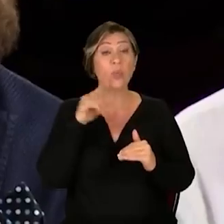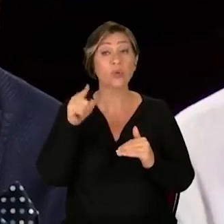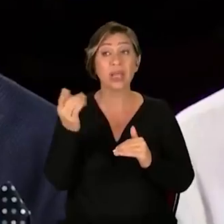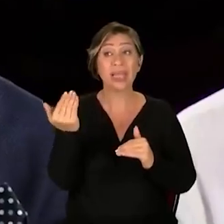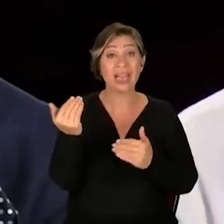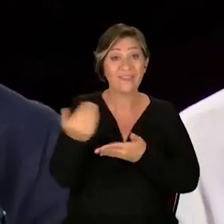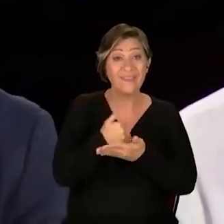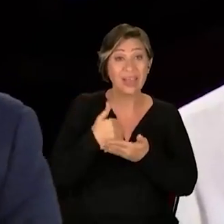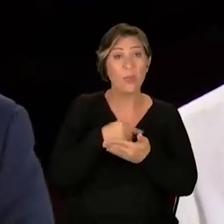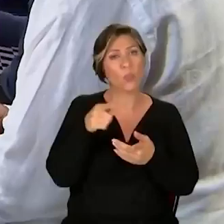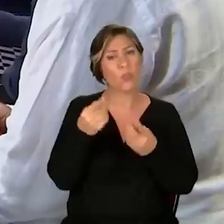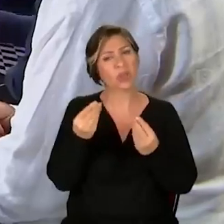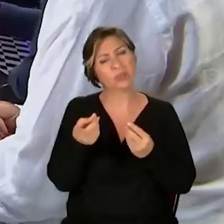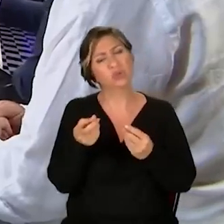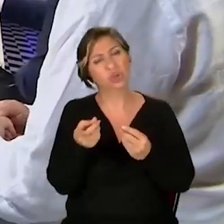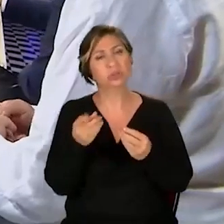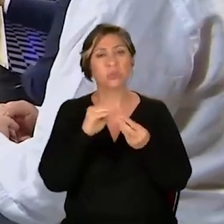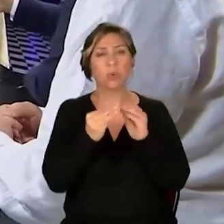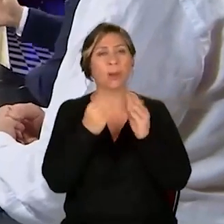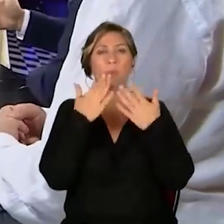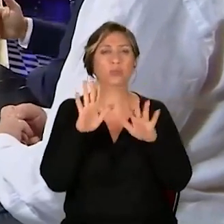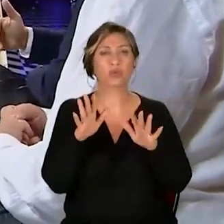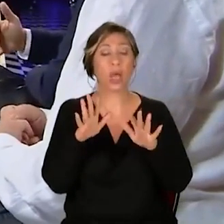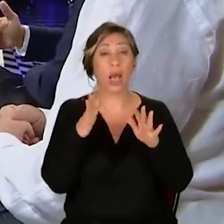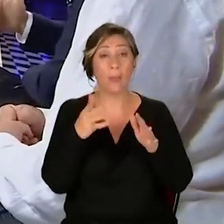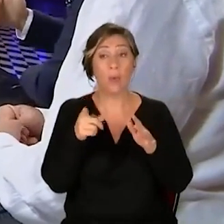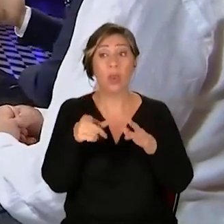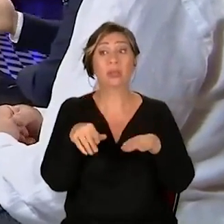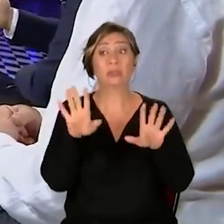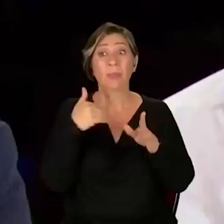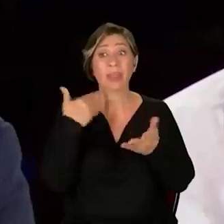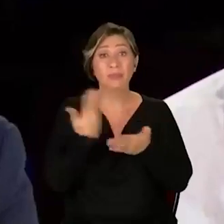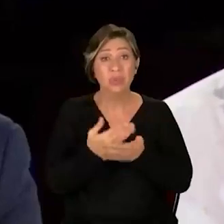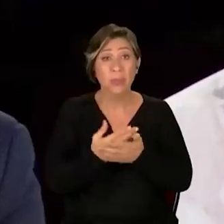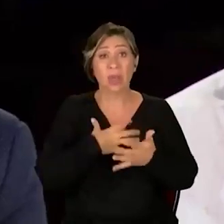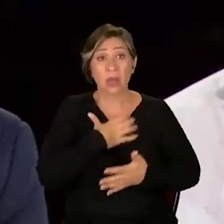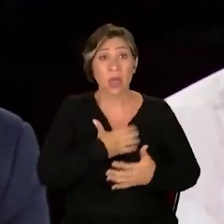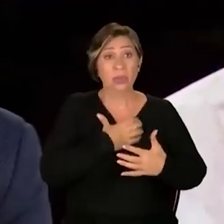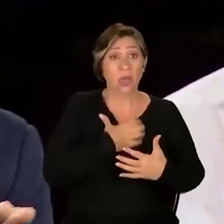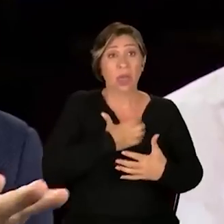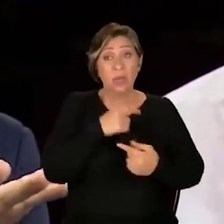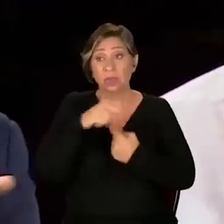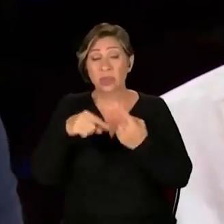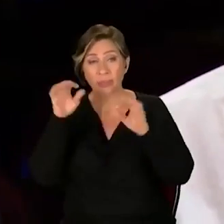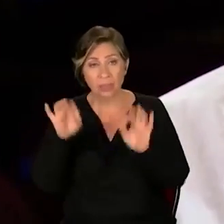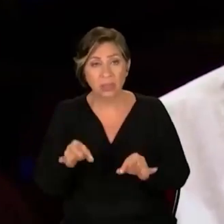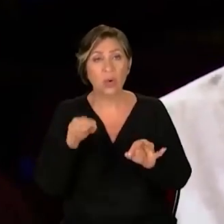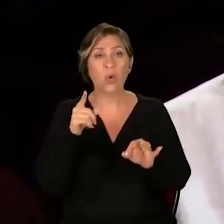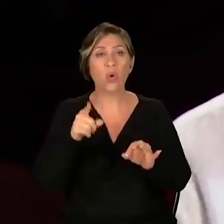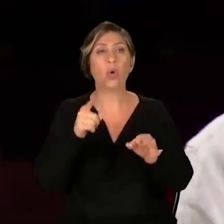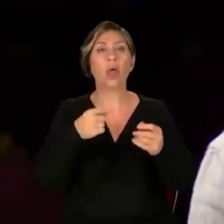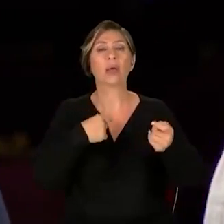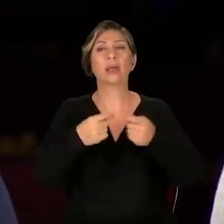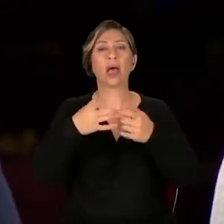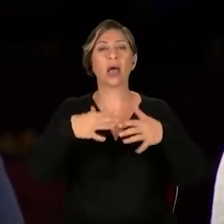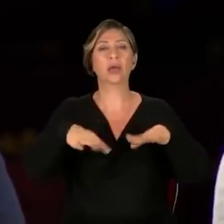gelen veriyi iyi böyle miymiş dediklerinde hiçbir problem yok. Aman böyle ben ne yapacağım bunun için diye arayışa geçtiler mi zaten... Endüstri olamam, bunun